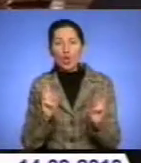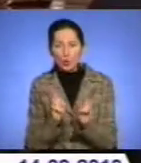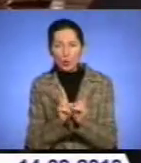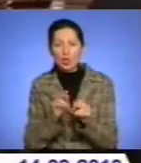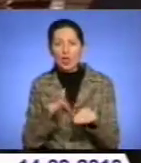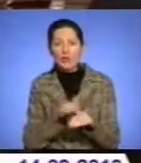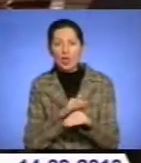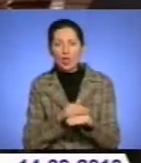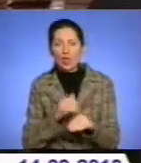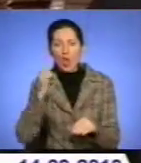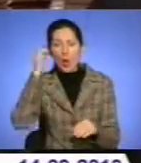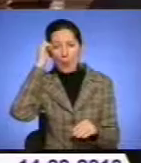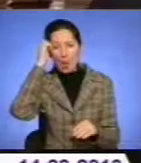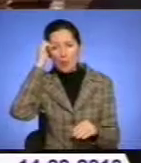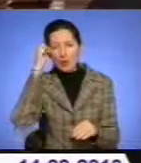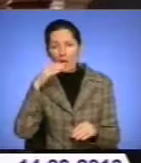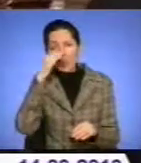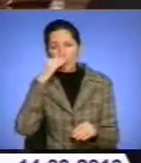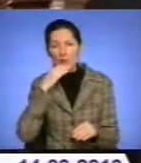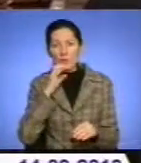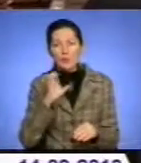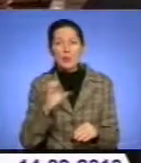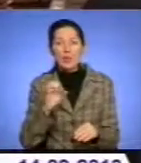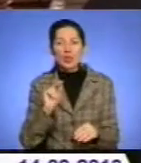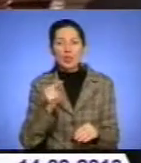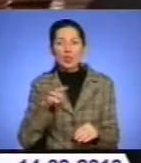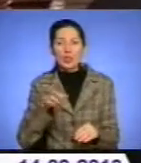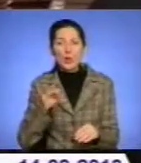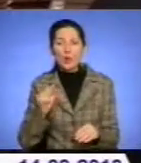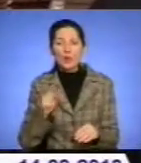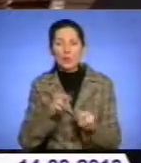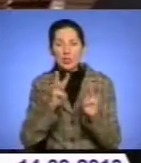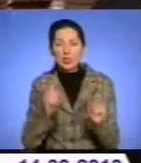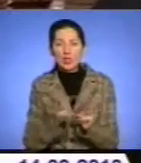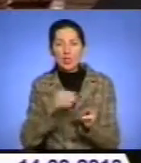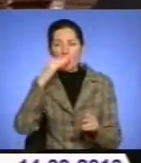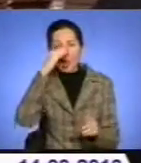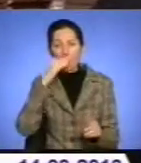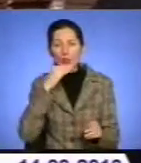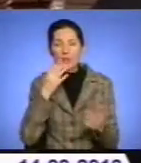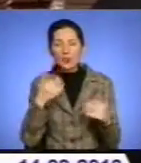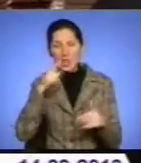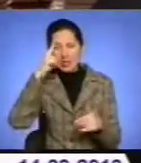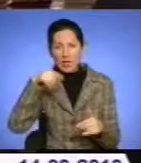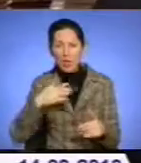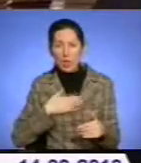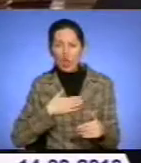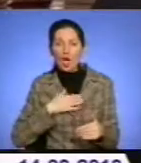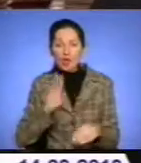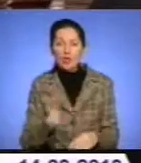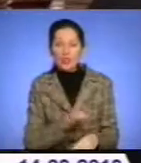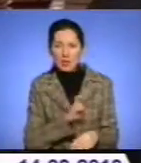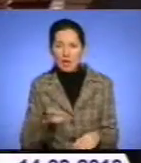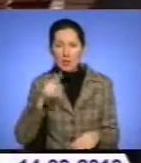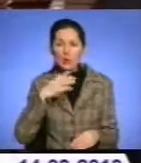блаженної пам'яті отцем Степаном Чмілем, святіший отець вже знає про нашу церкву, знає про